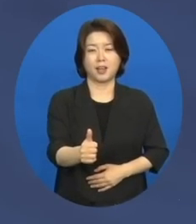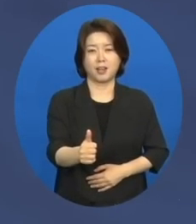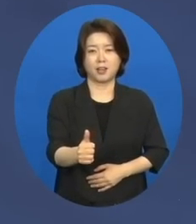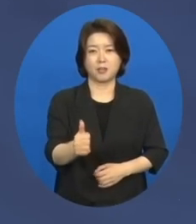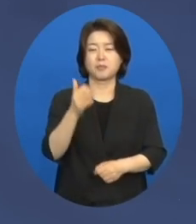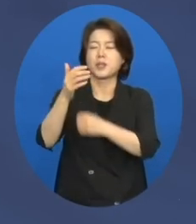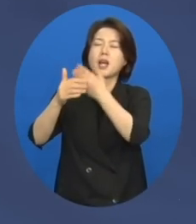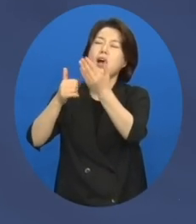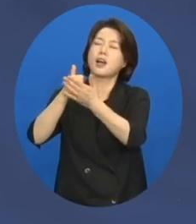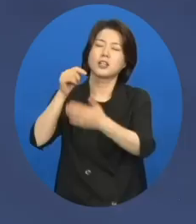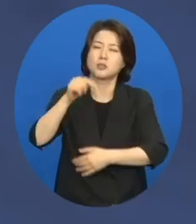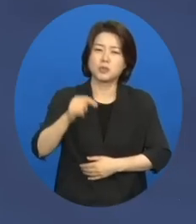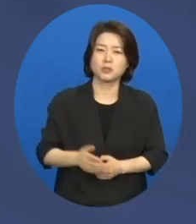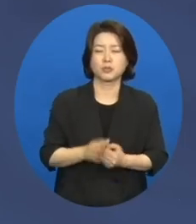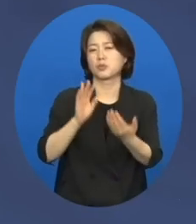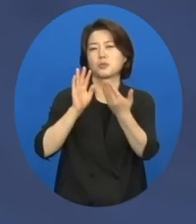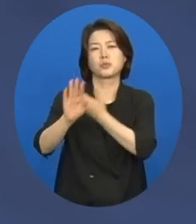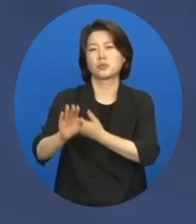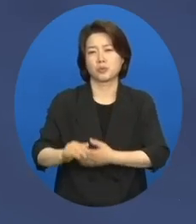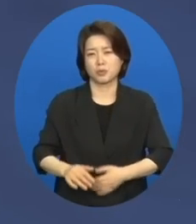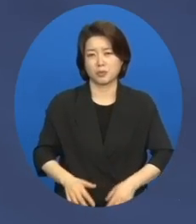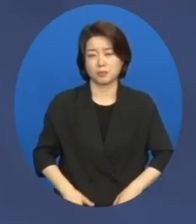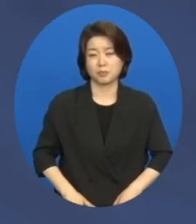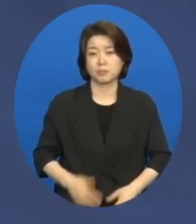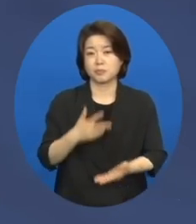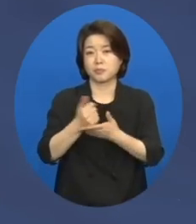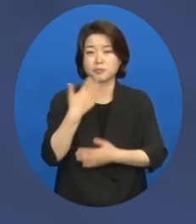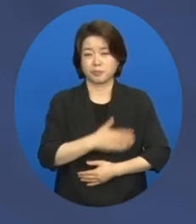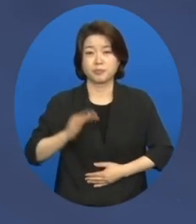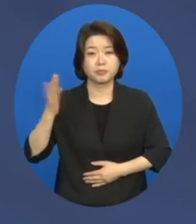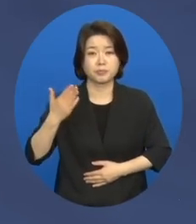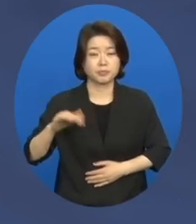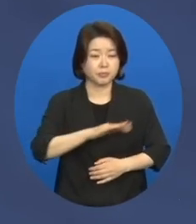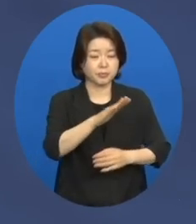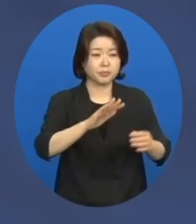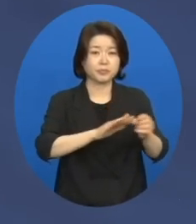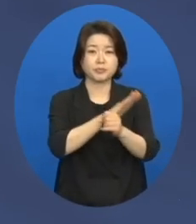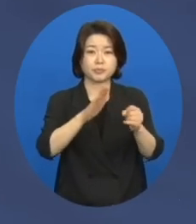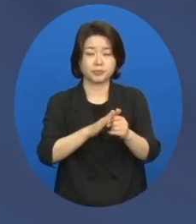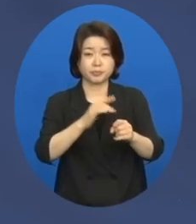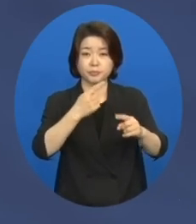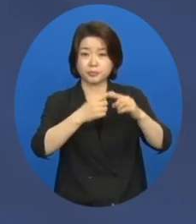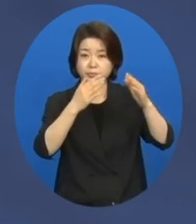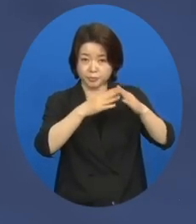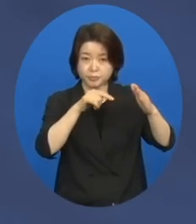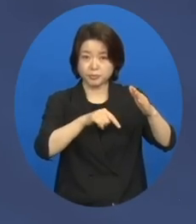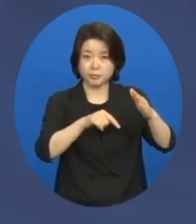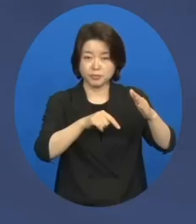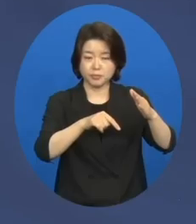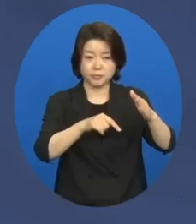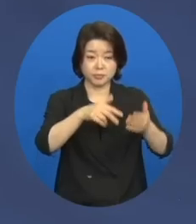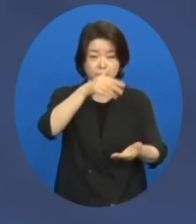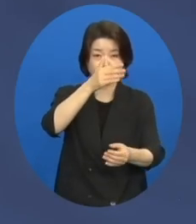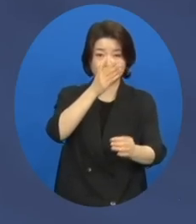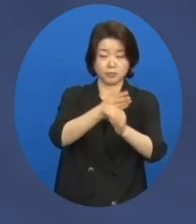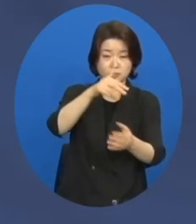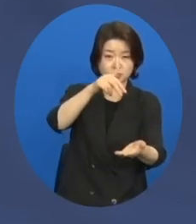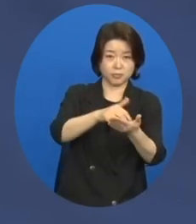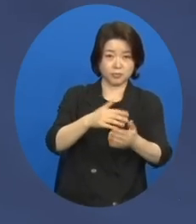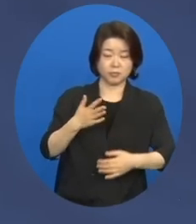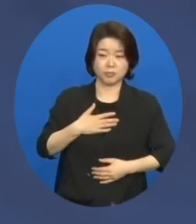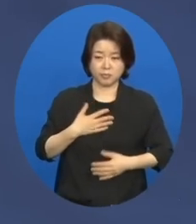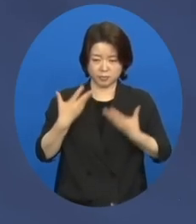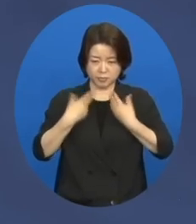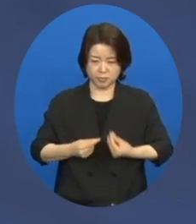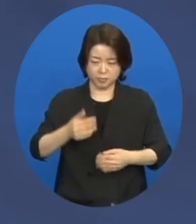하나님이 그 이후로 주님의 몸된 우리 사랑하는 조국 교회를 그 관점으로 저희의 절망을